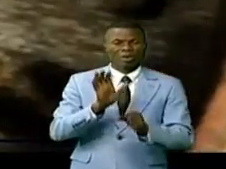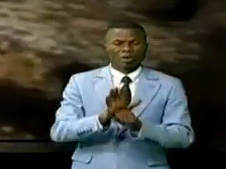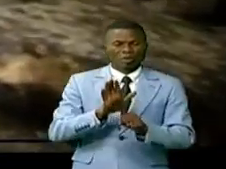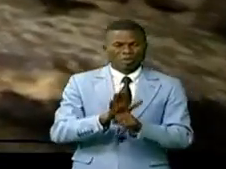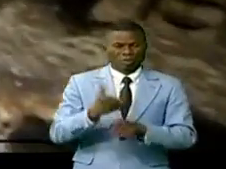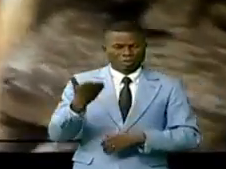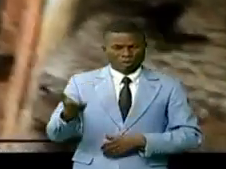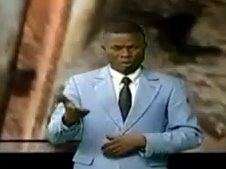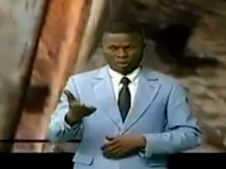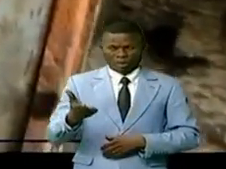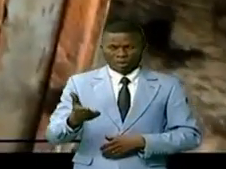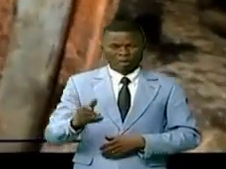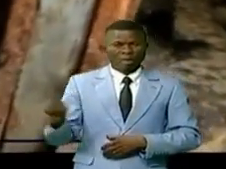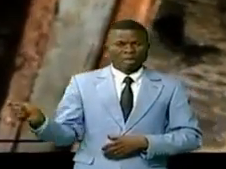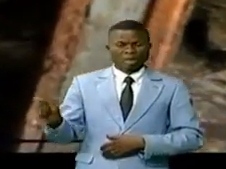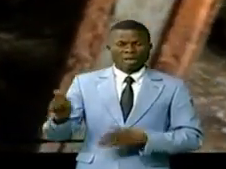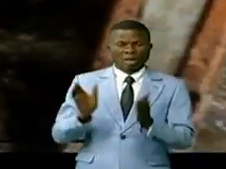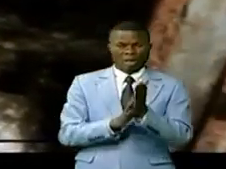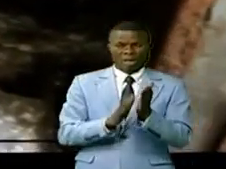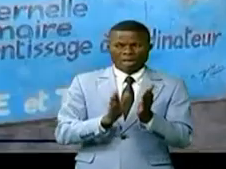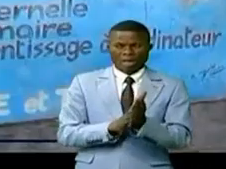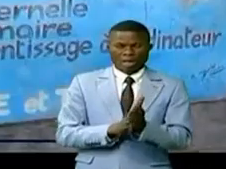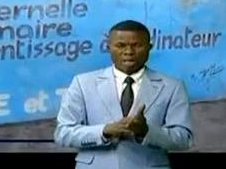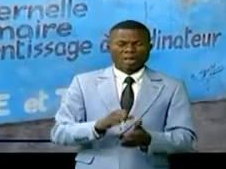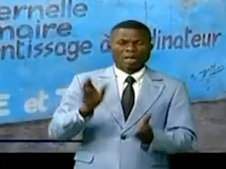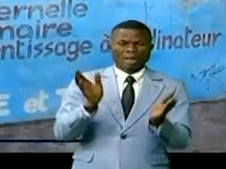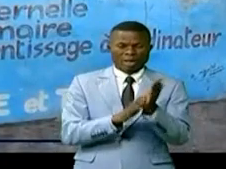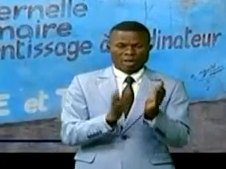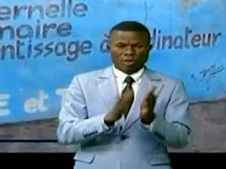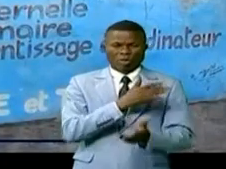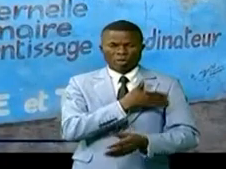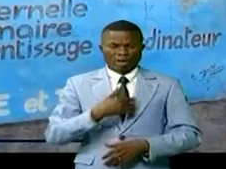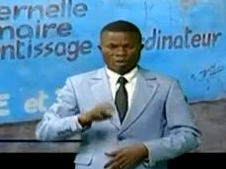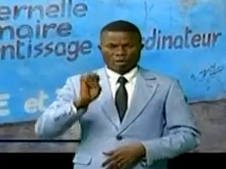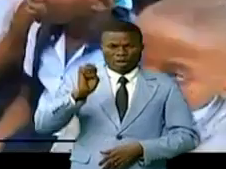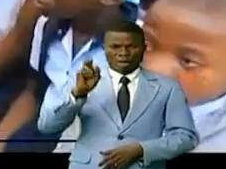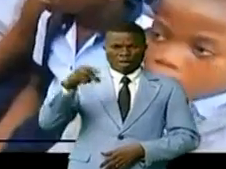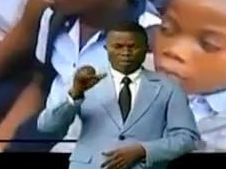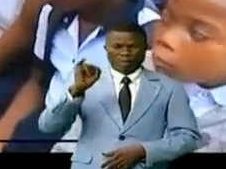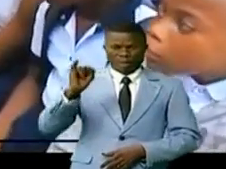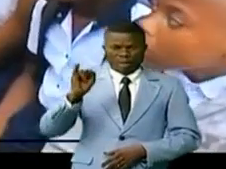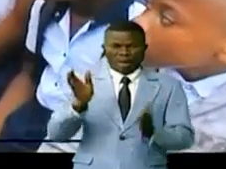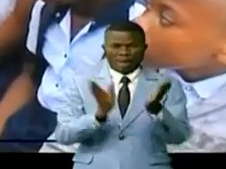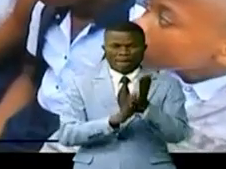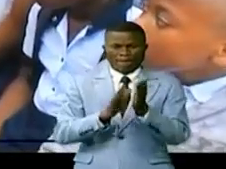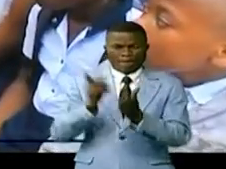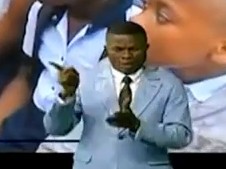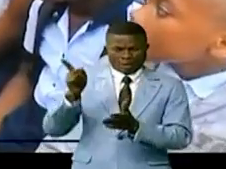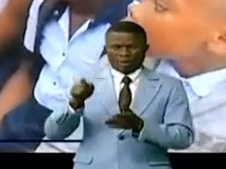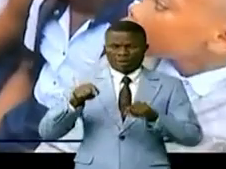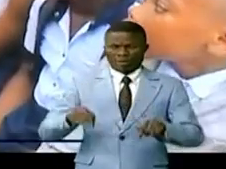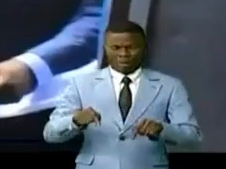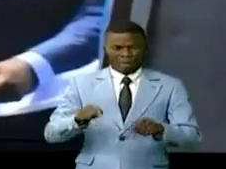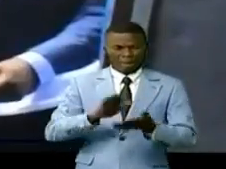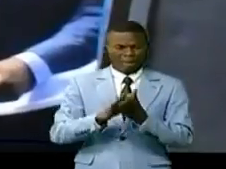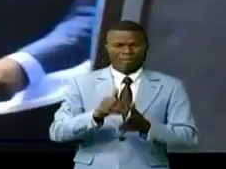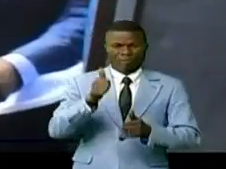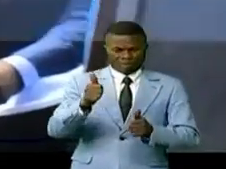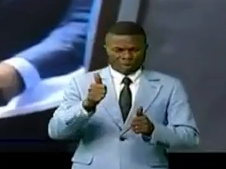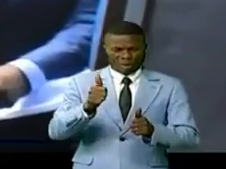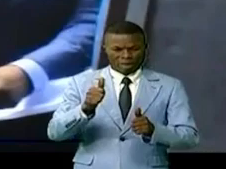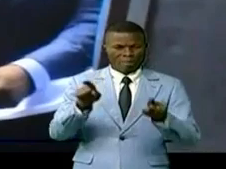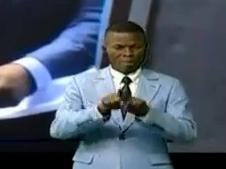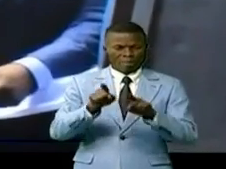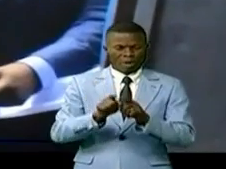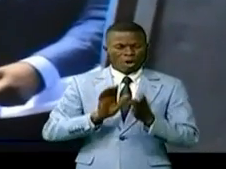avancé, les latrines collectives de l'EP1 et de Bamoyo des Bandal répondent dès maintenant aux normes